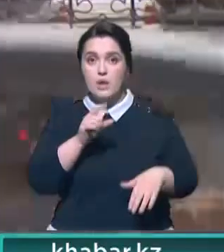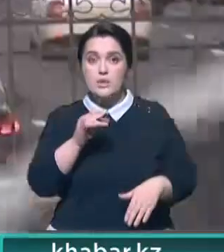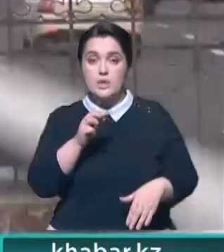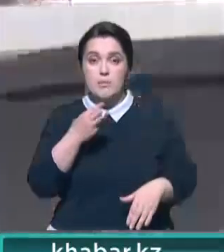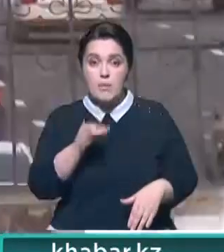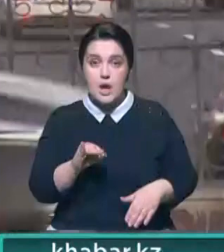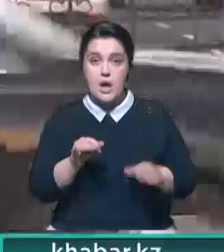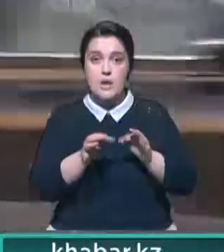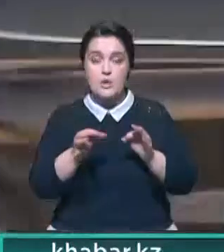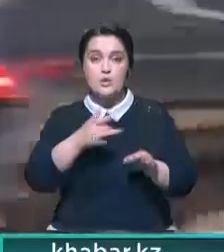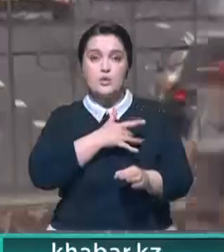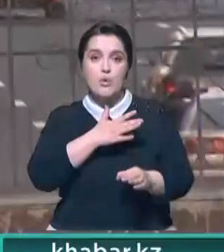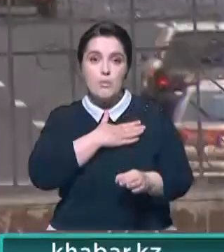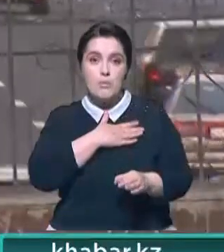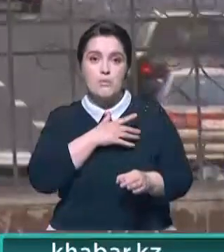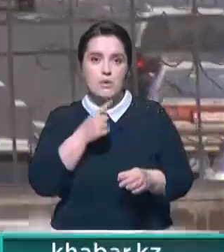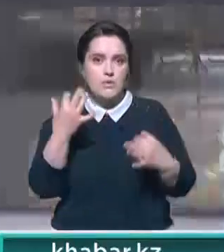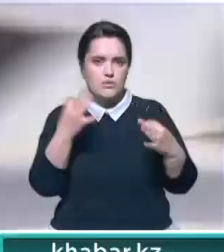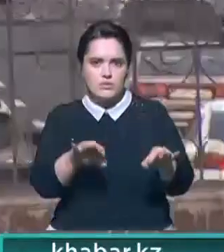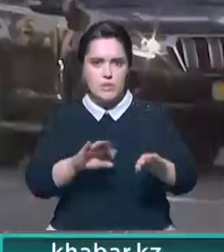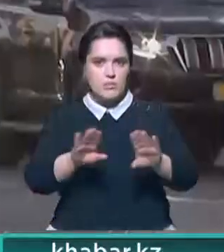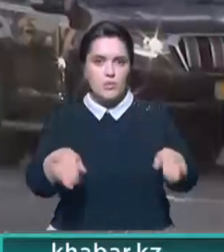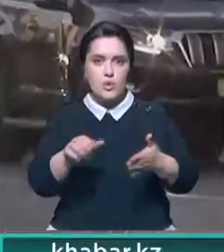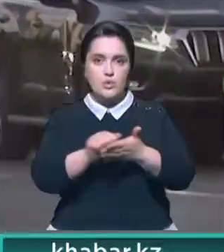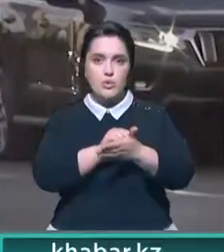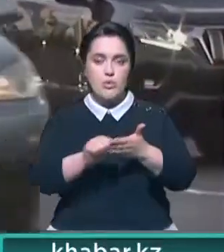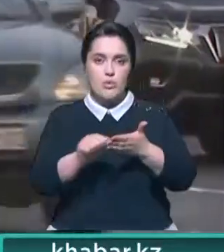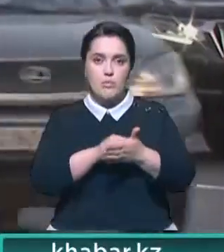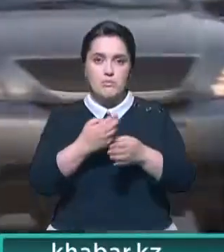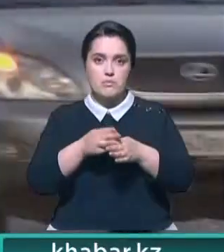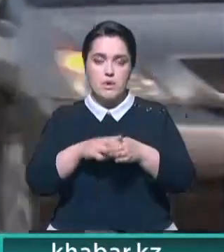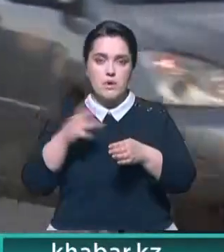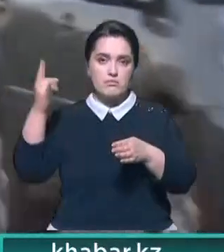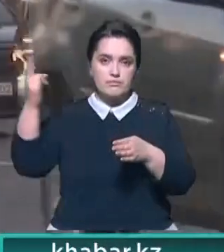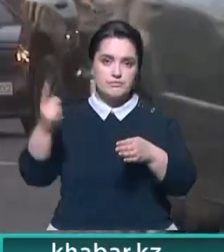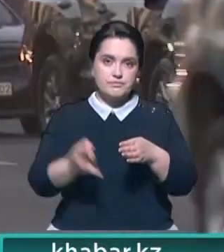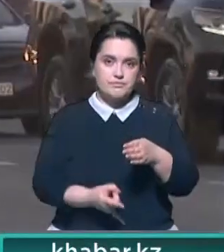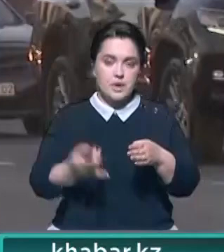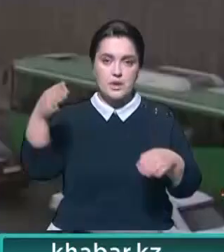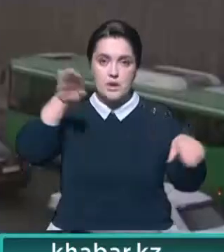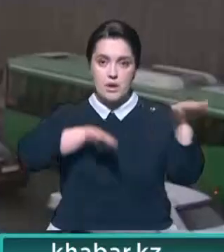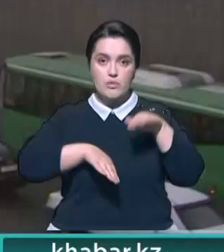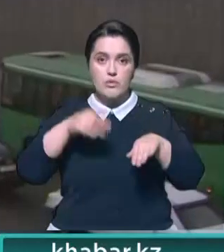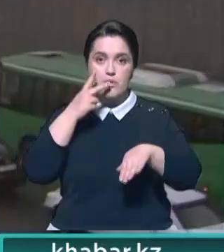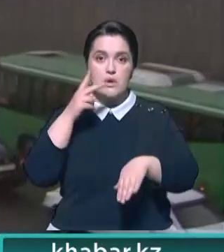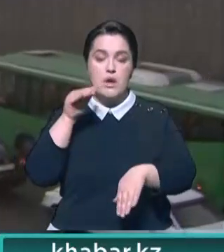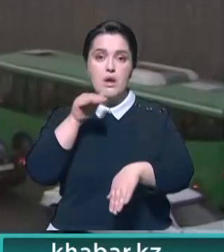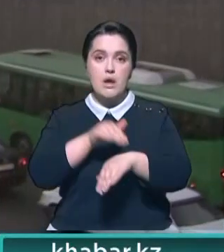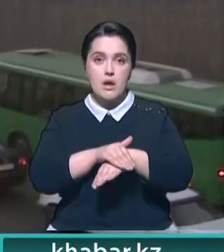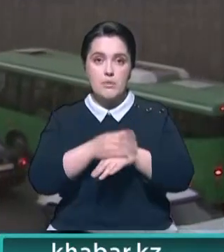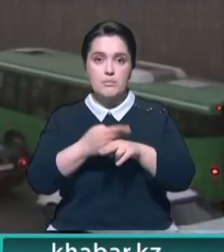района собственник одного из участков без разрешительных документов произвел срез горы. Обнаружили объекты, которые возвели